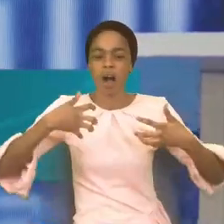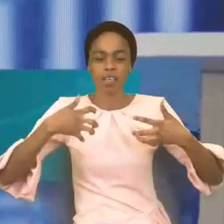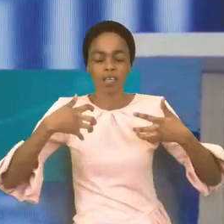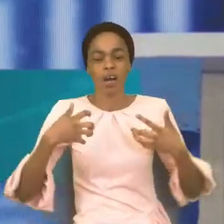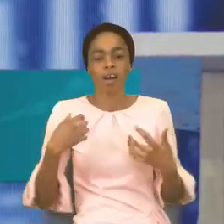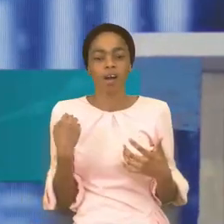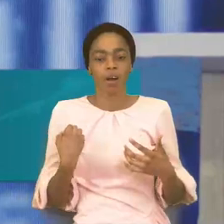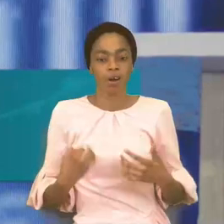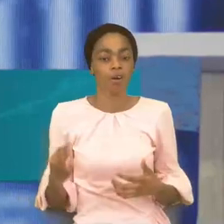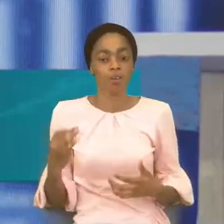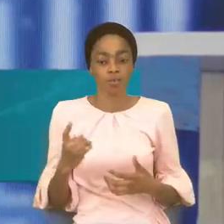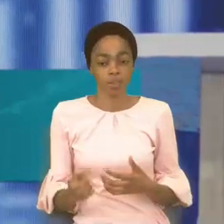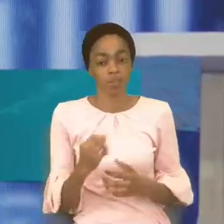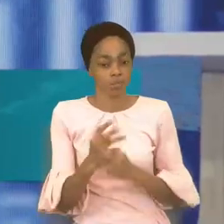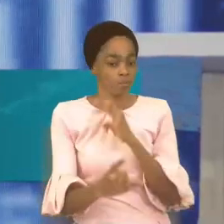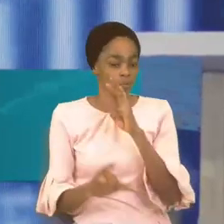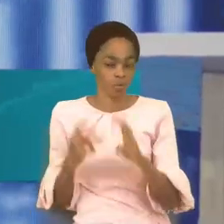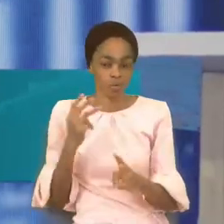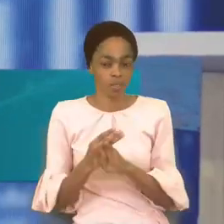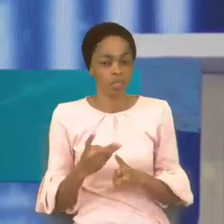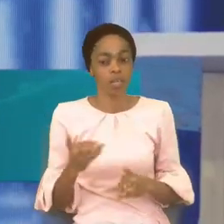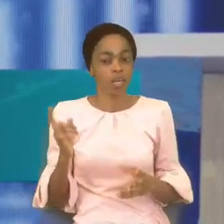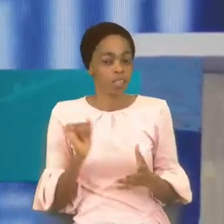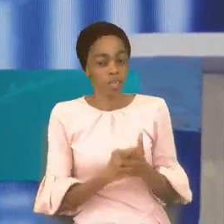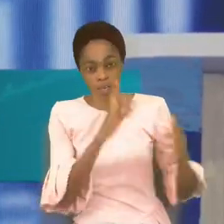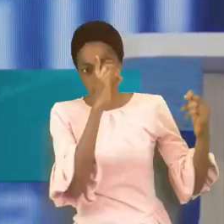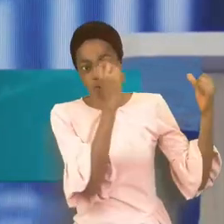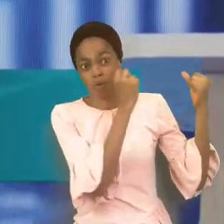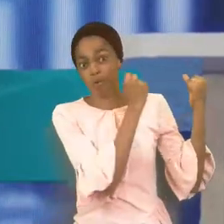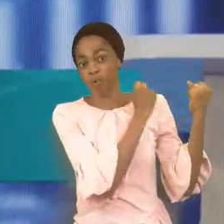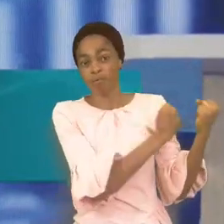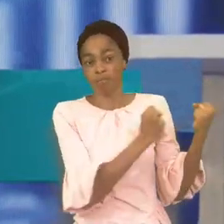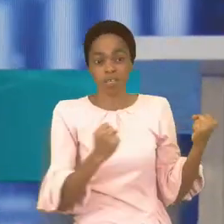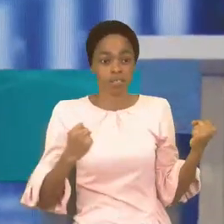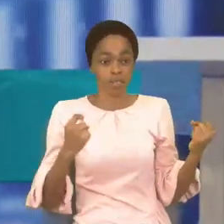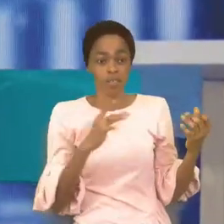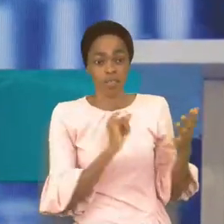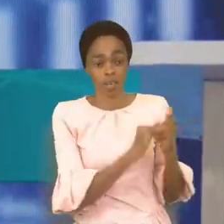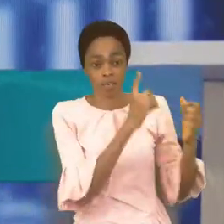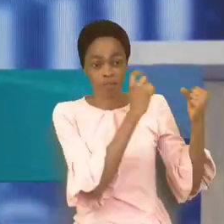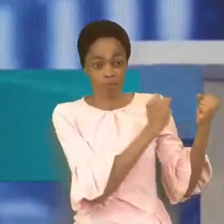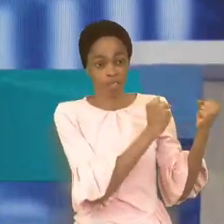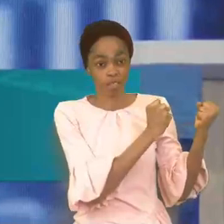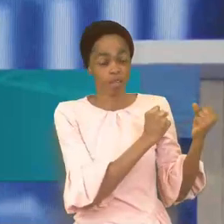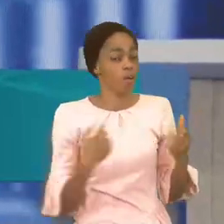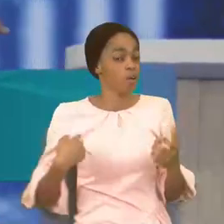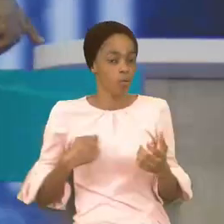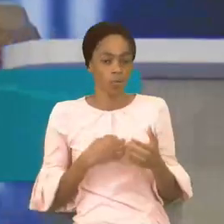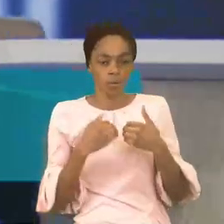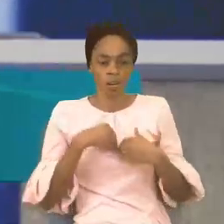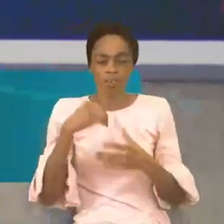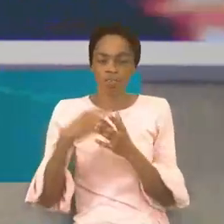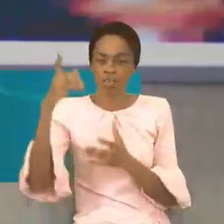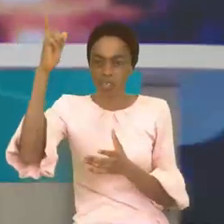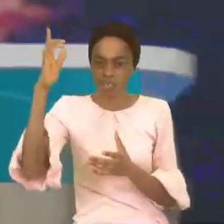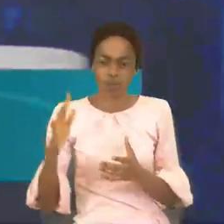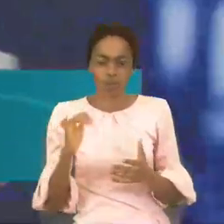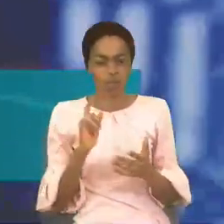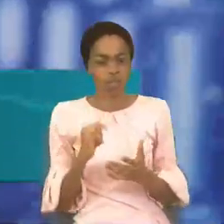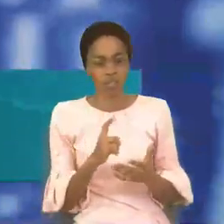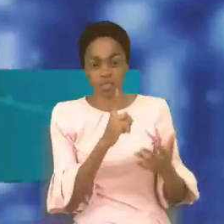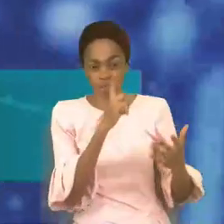la fureur du monde. La confiance que nous avons en Dieu. La confiance que nous avons